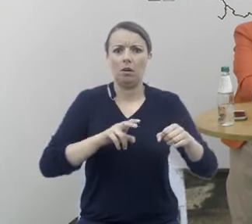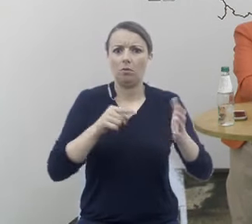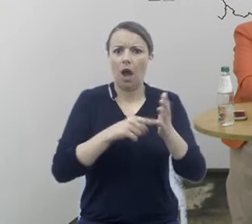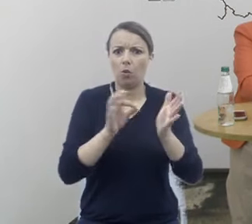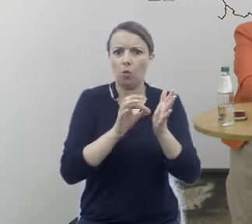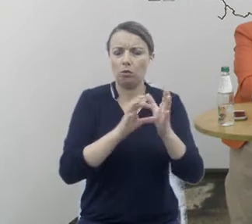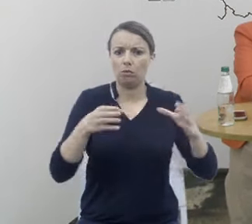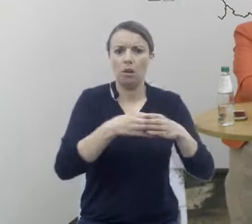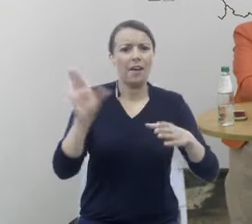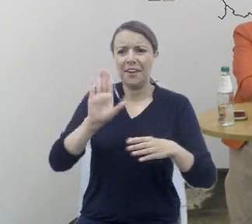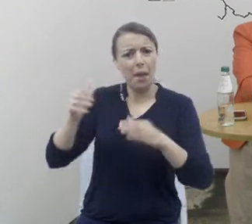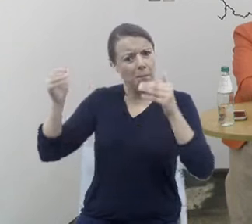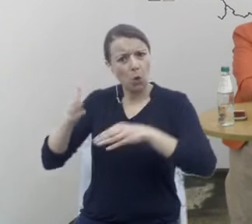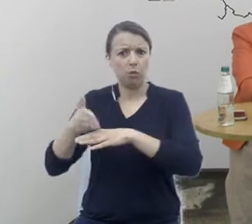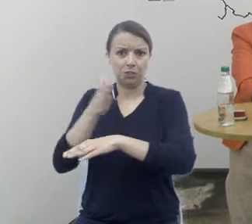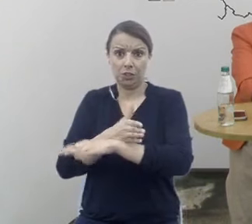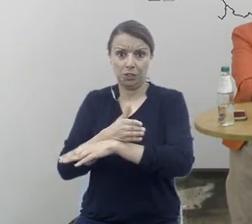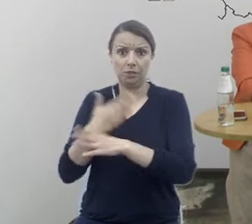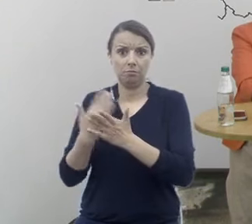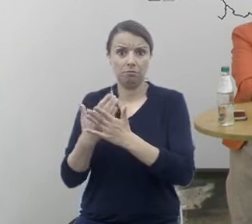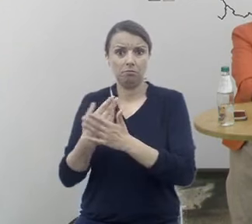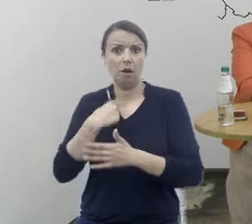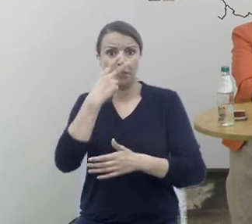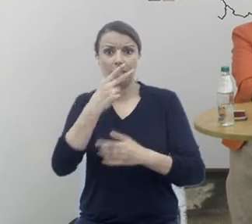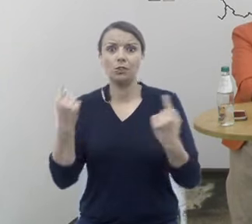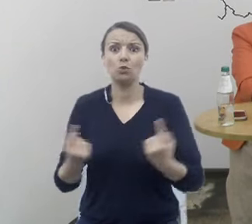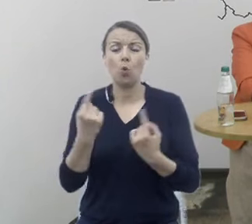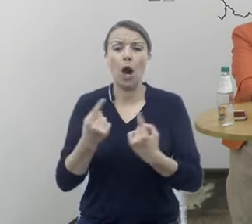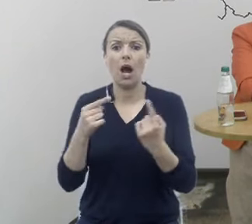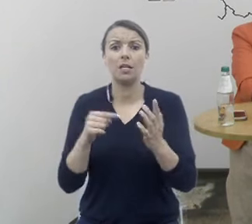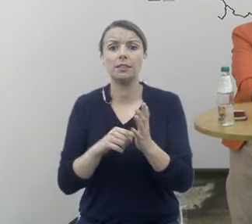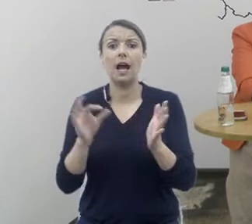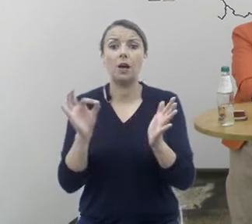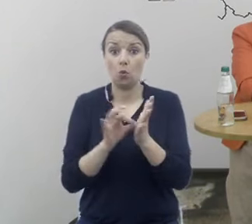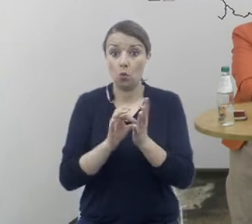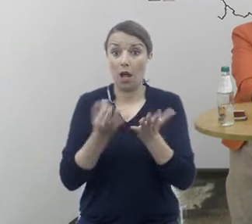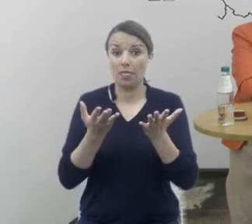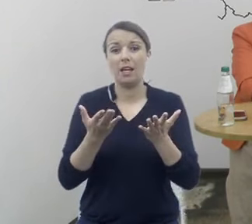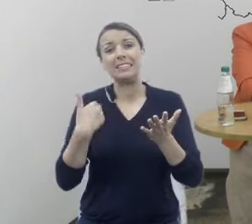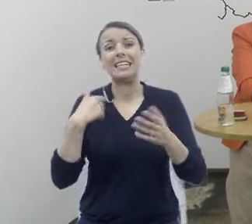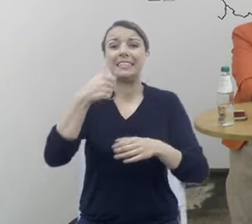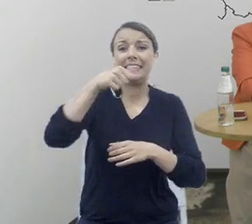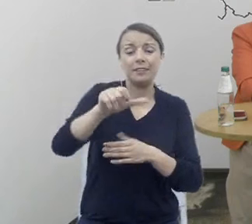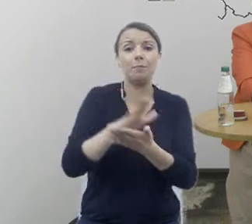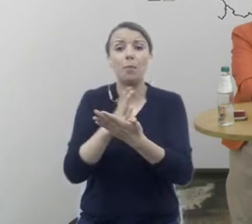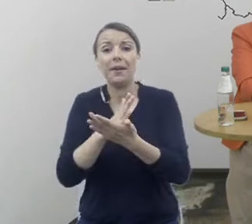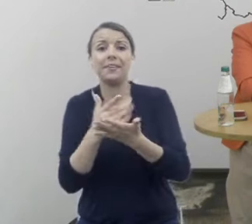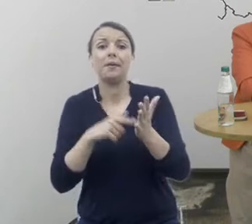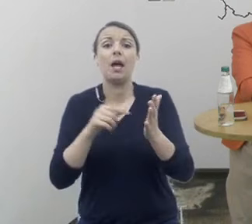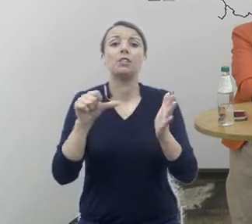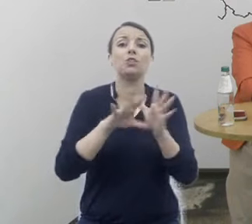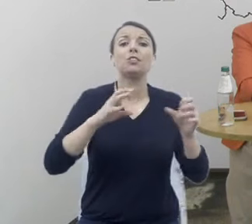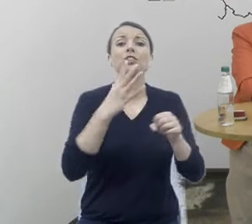jeżeli patrzeć na sytuacje, które mają miejsce właśnie w tych tygodniach przejściowych lata